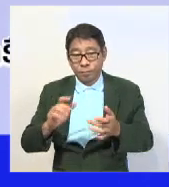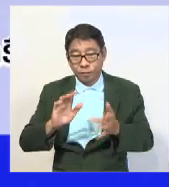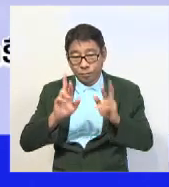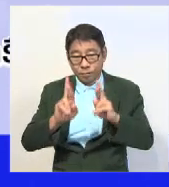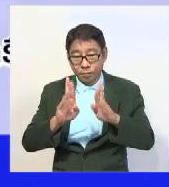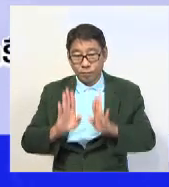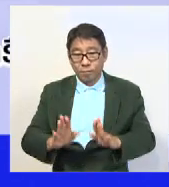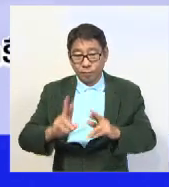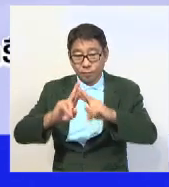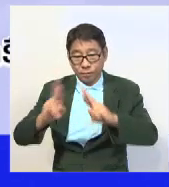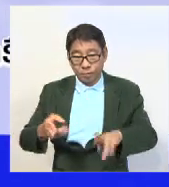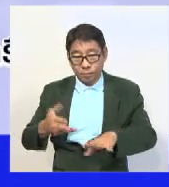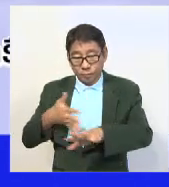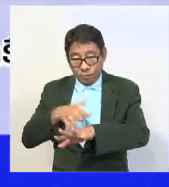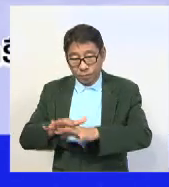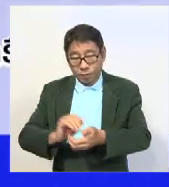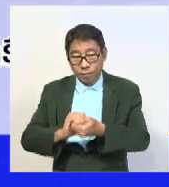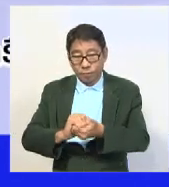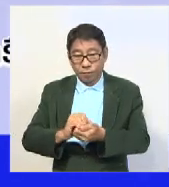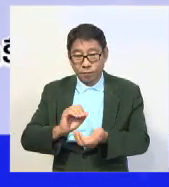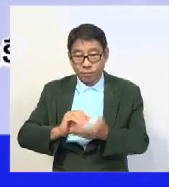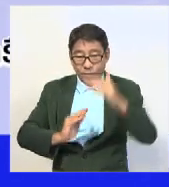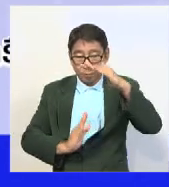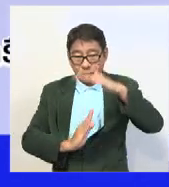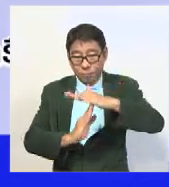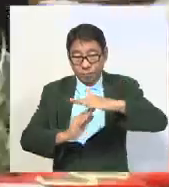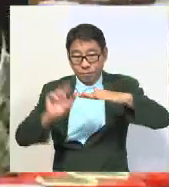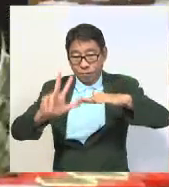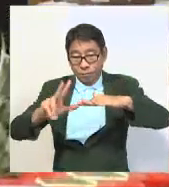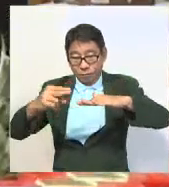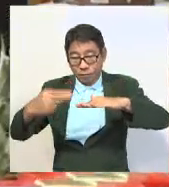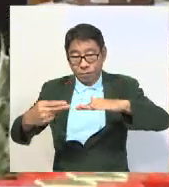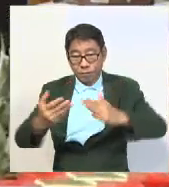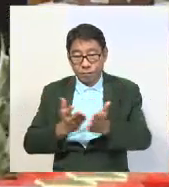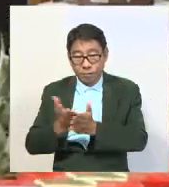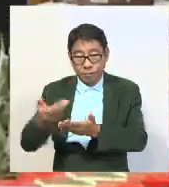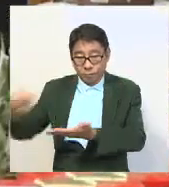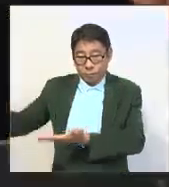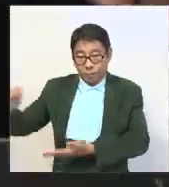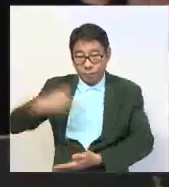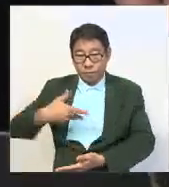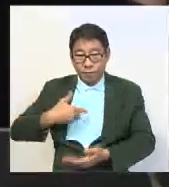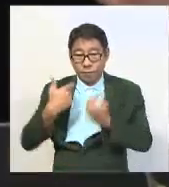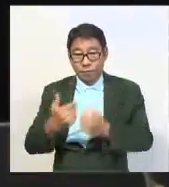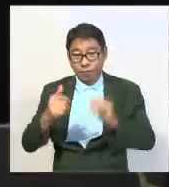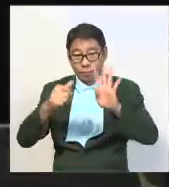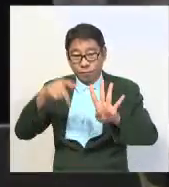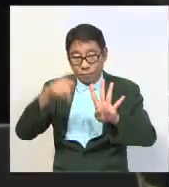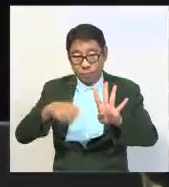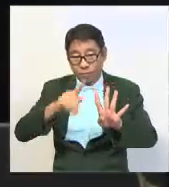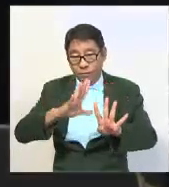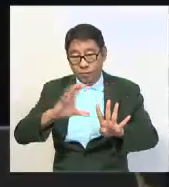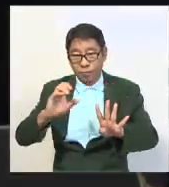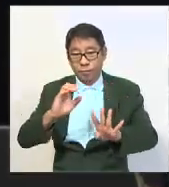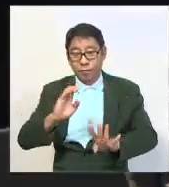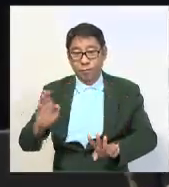นิกส์กับร้านที่เข้าร่วมวงเงินไม่เกินคนละ 30,000 บาทได้สิทธิ์รับคืนสูงสุดคนละ 4,500 บา